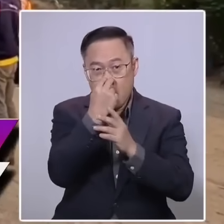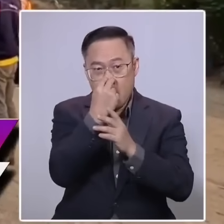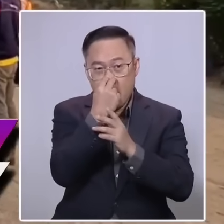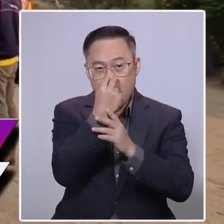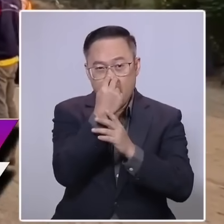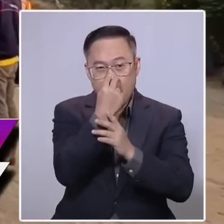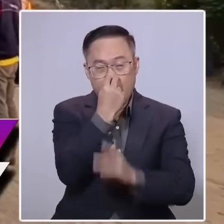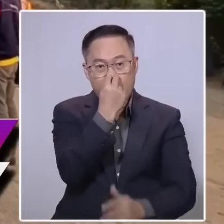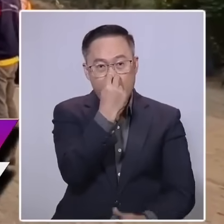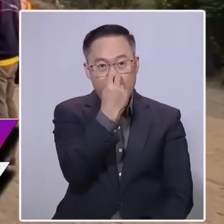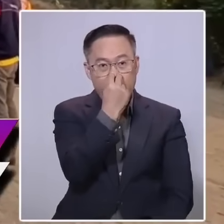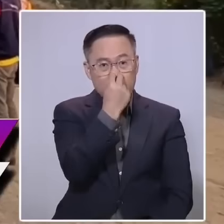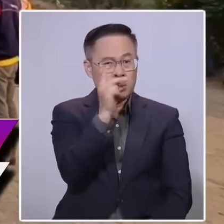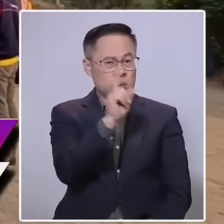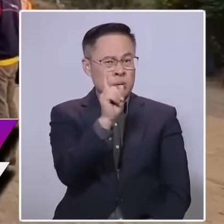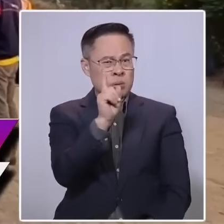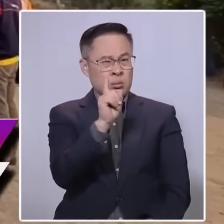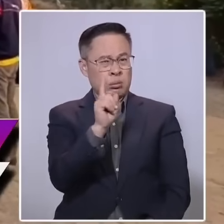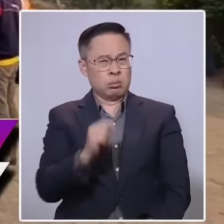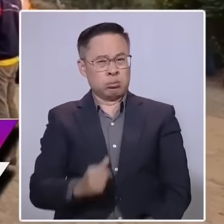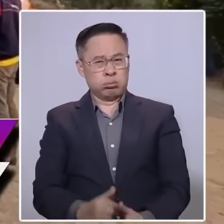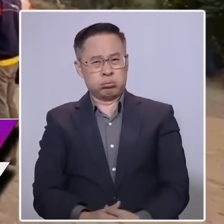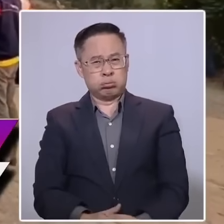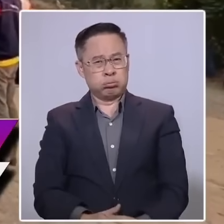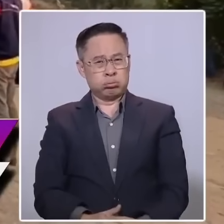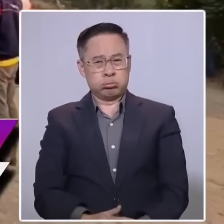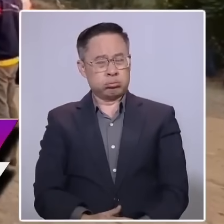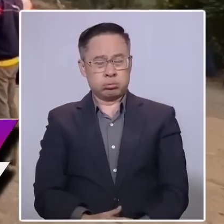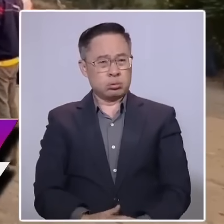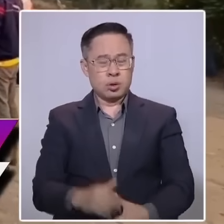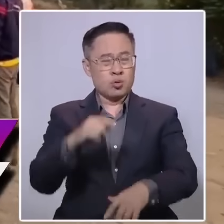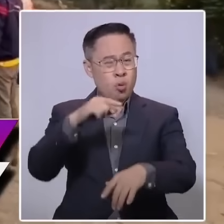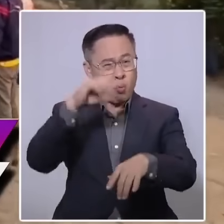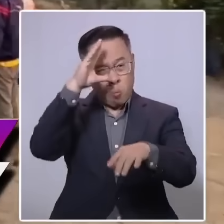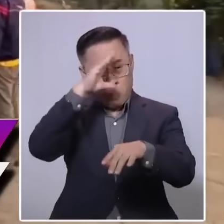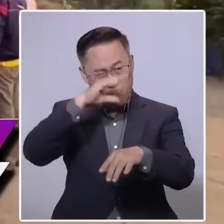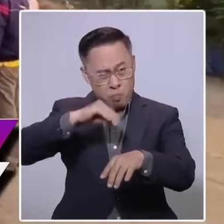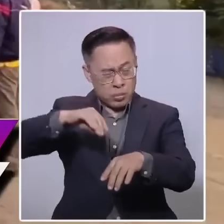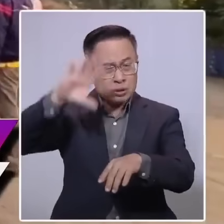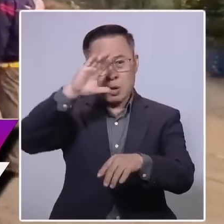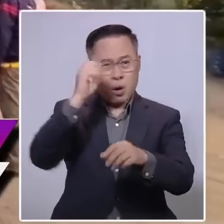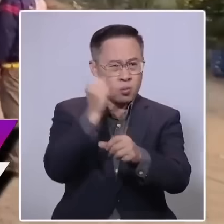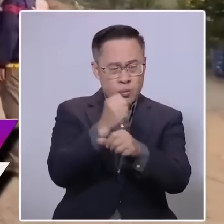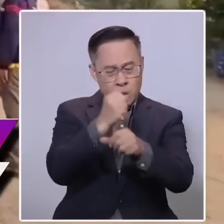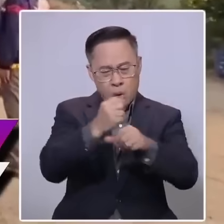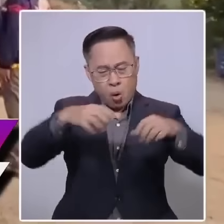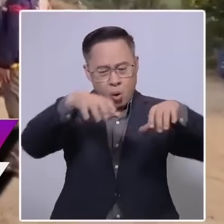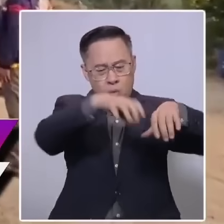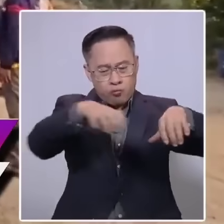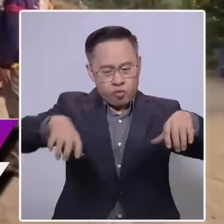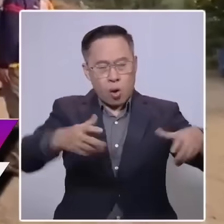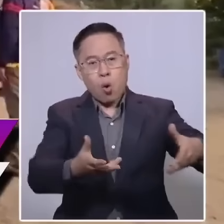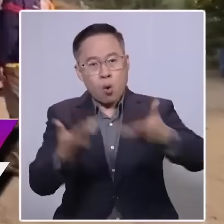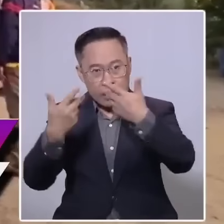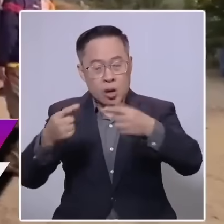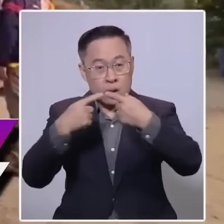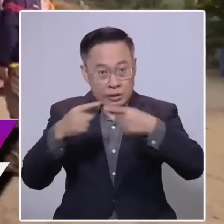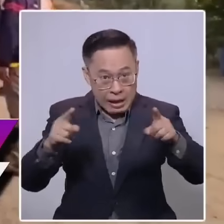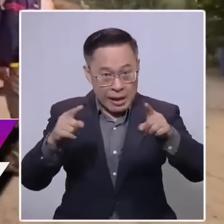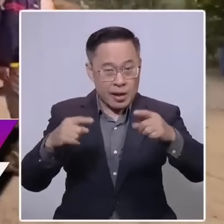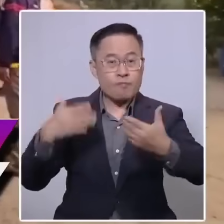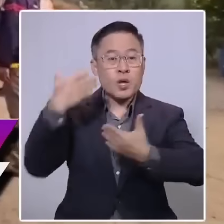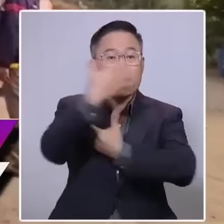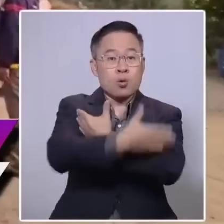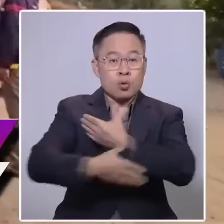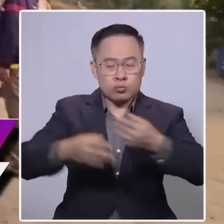ชียงใหม่นะคะที่ในสภาพช่วงเช้าก็สามารถที่จะเคลียร์พื้นที่ได้แล้วแต่ว่าแบ็คโฮนะคะบรรทุก18ล้ออ ยู่ที่บริเวณ